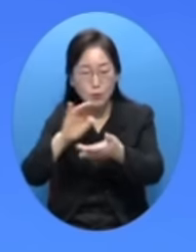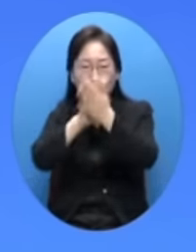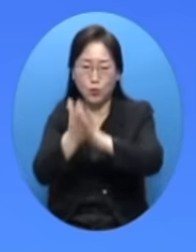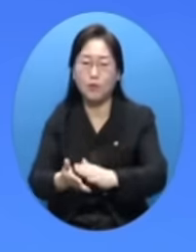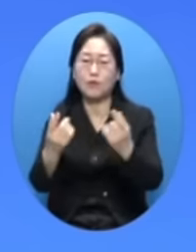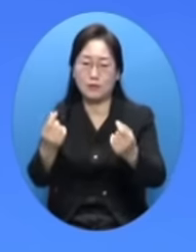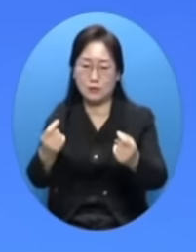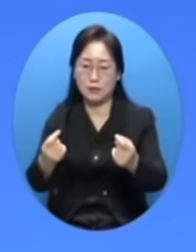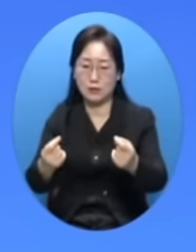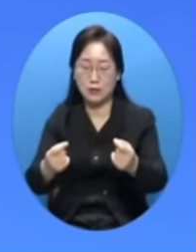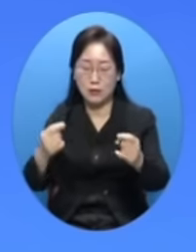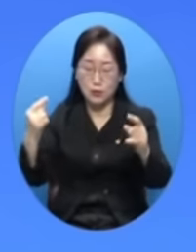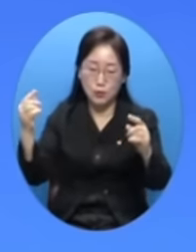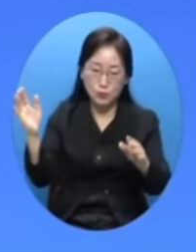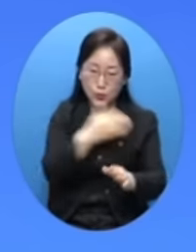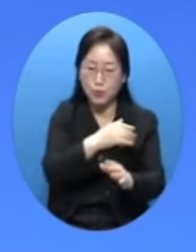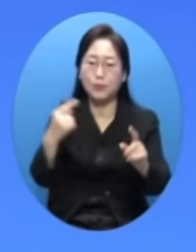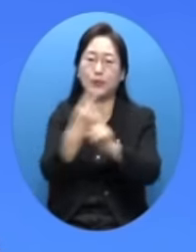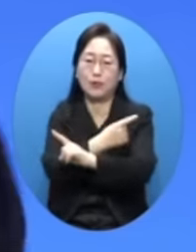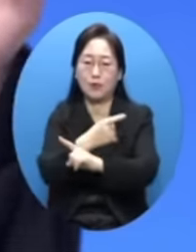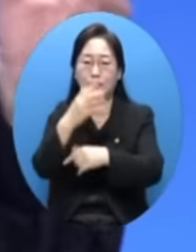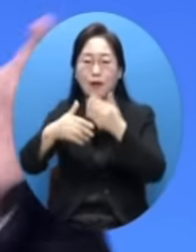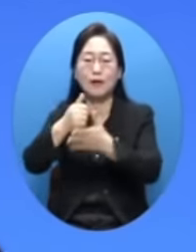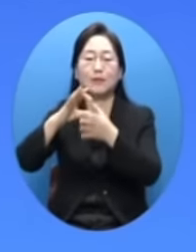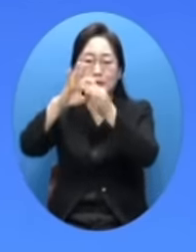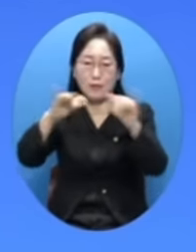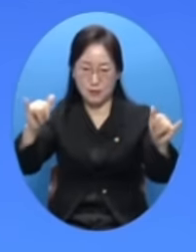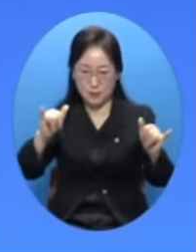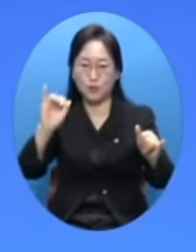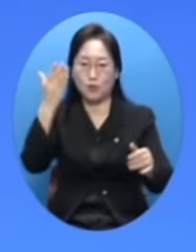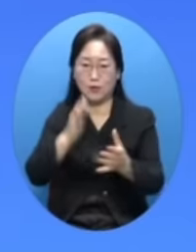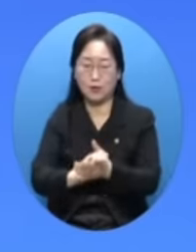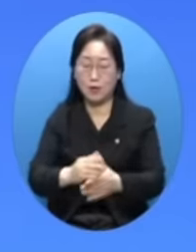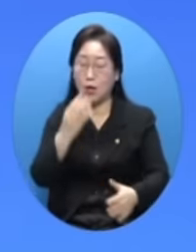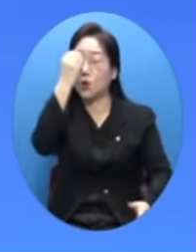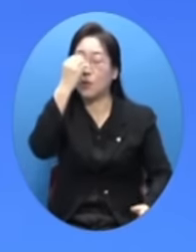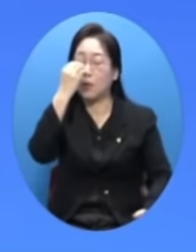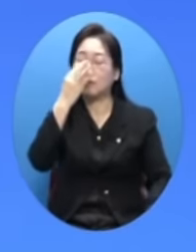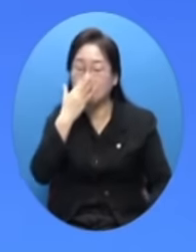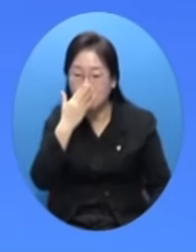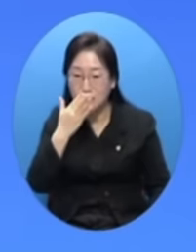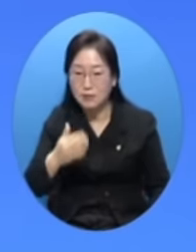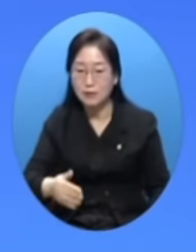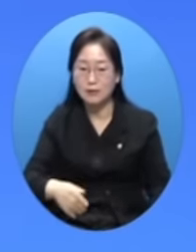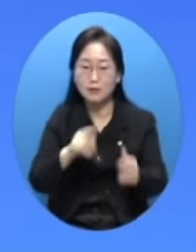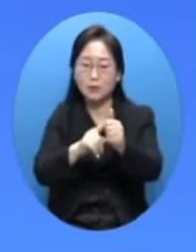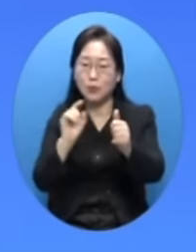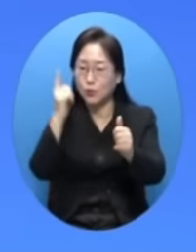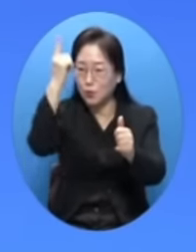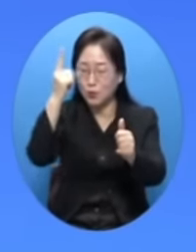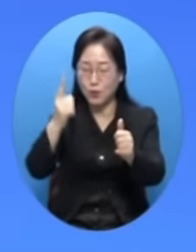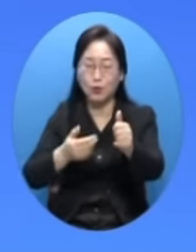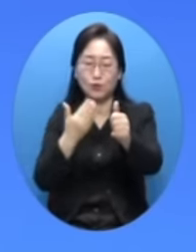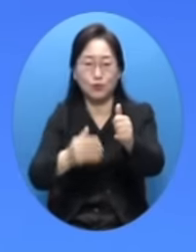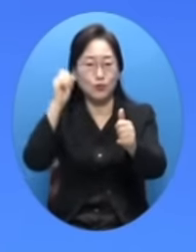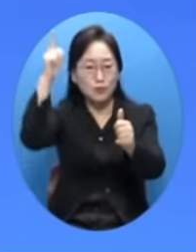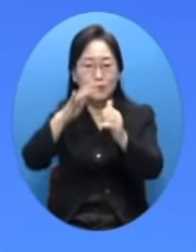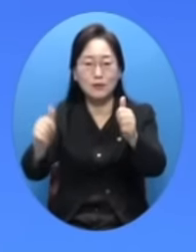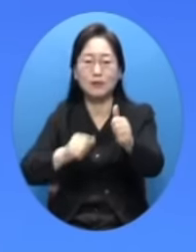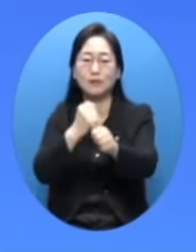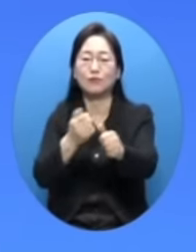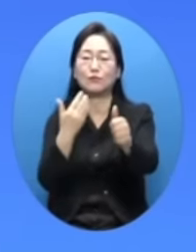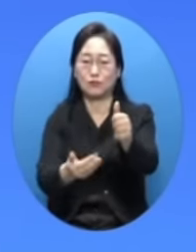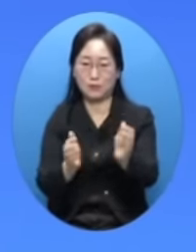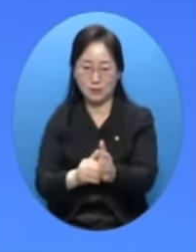위대한 삶으로 바뀌어지게 된 것입니다 아멘 교만이 변하여 겸손이 되는 순간 하나님께서 그를 높여주시고 위대한 하나님의 삶으로 만들어 주신